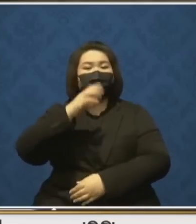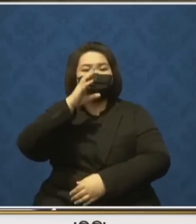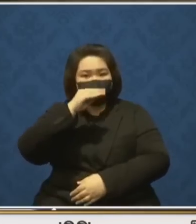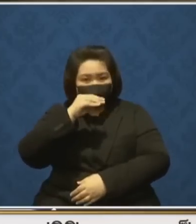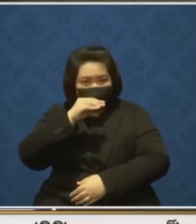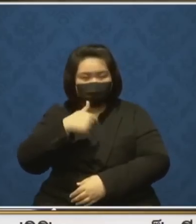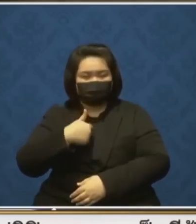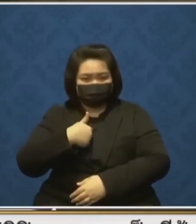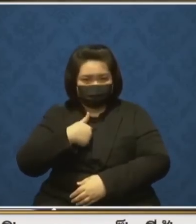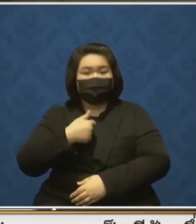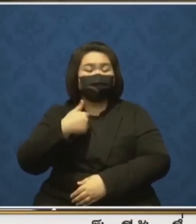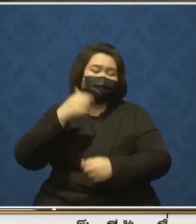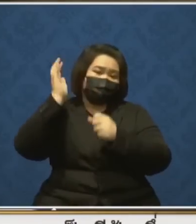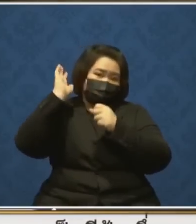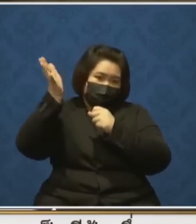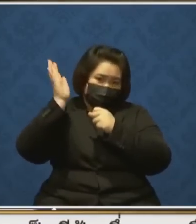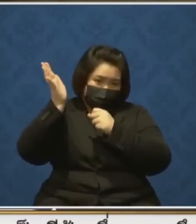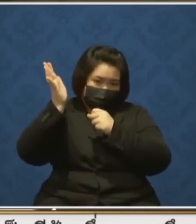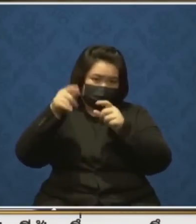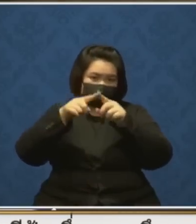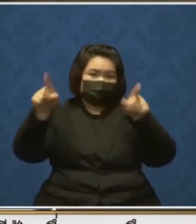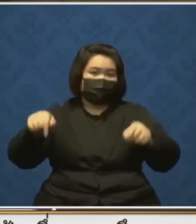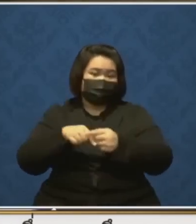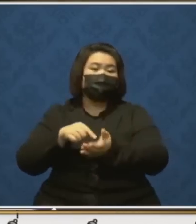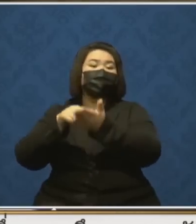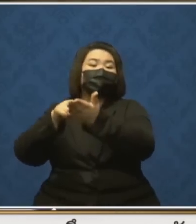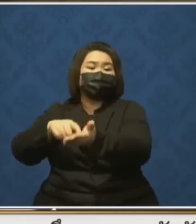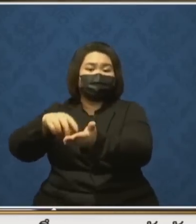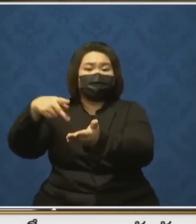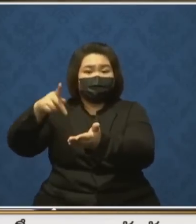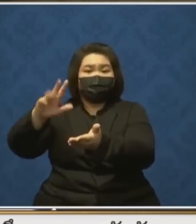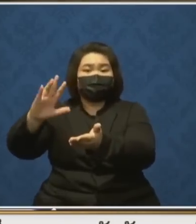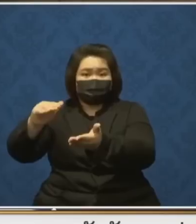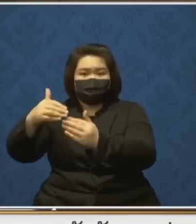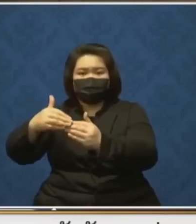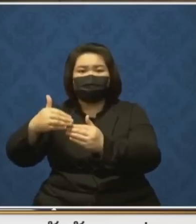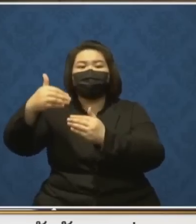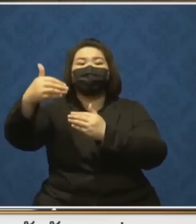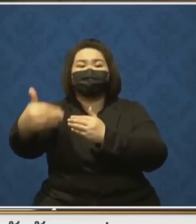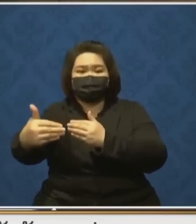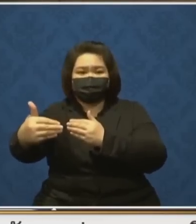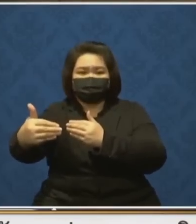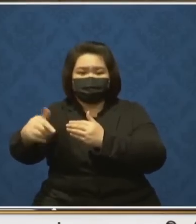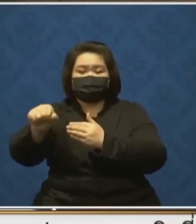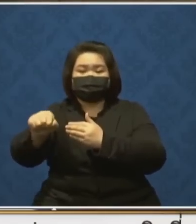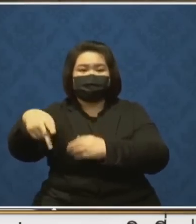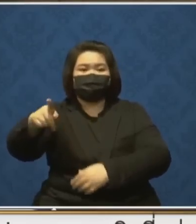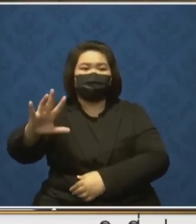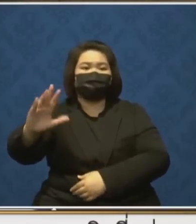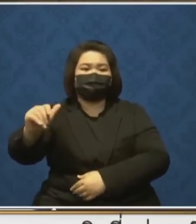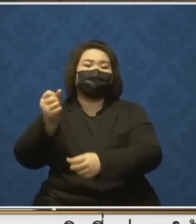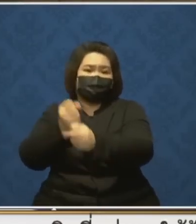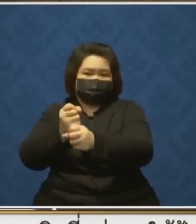และได้ยื่นคำล้องต่อปร.พ.แล้วภายหงต่อมาปร.ได้มีมะติ